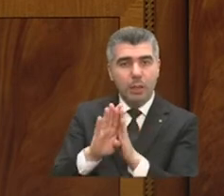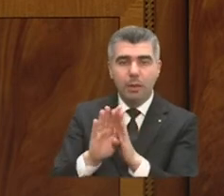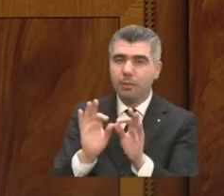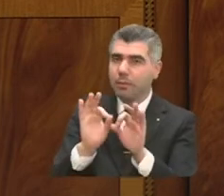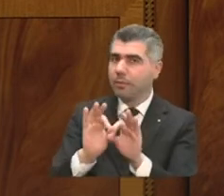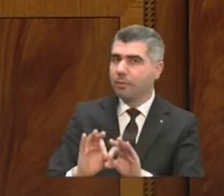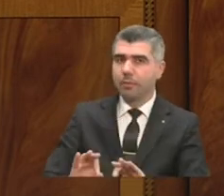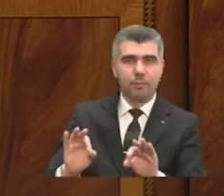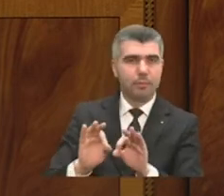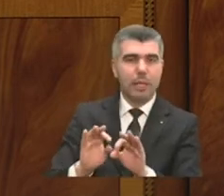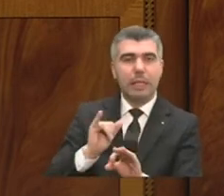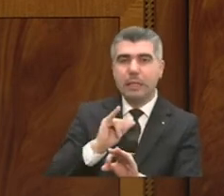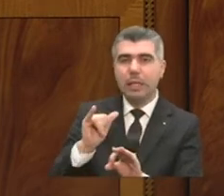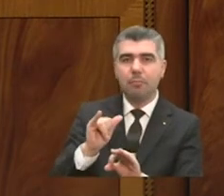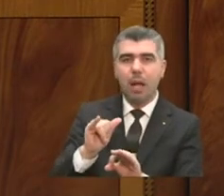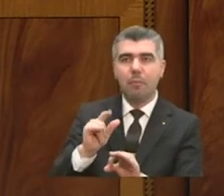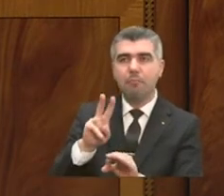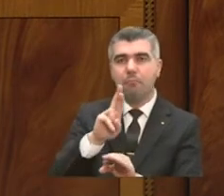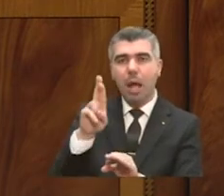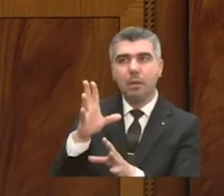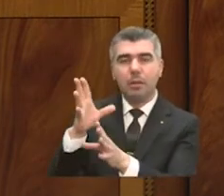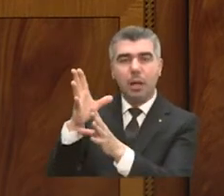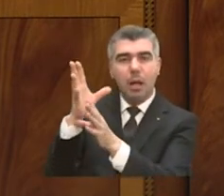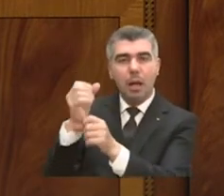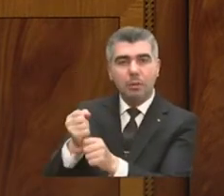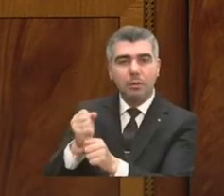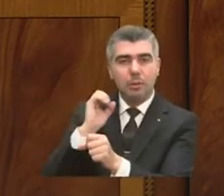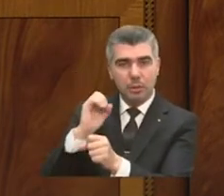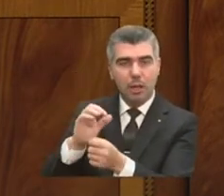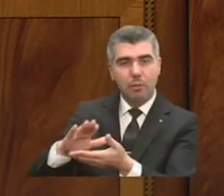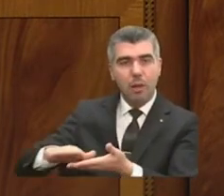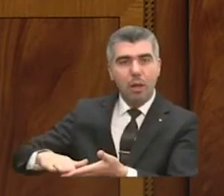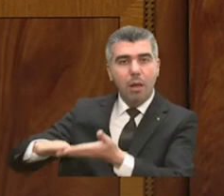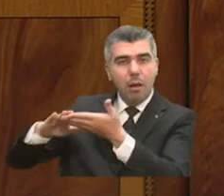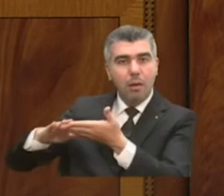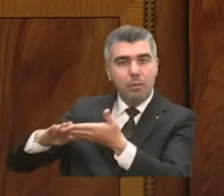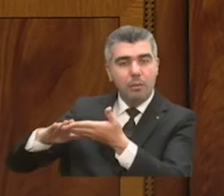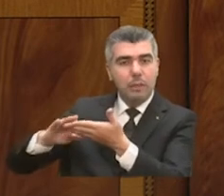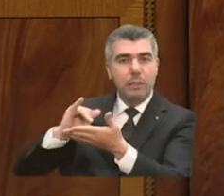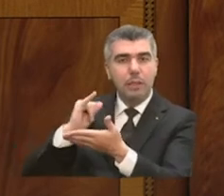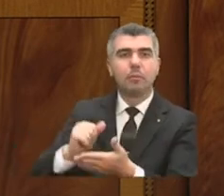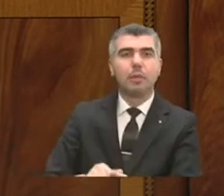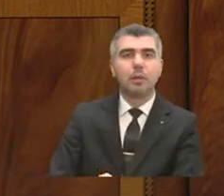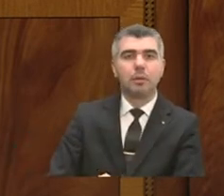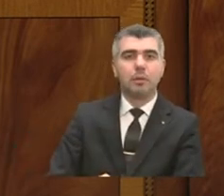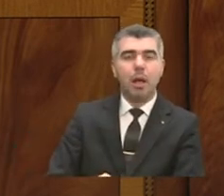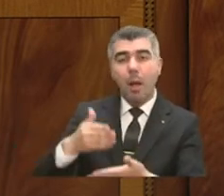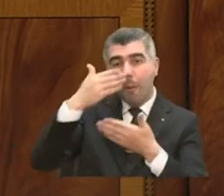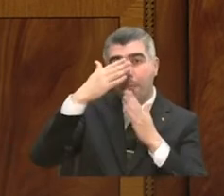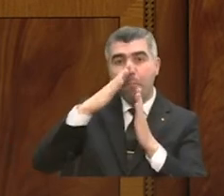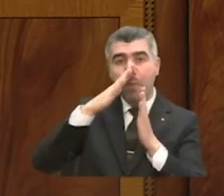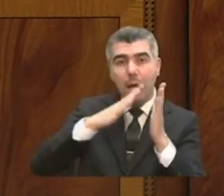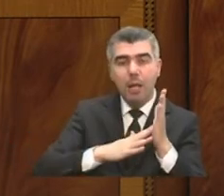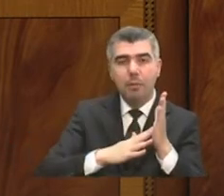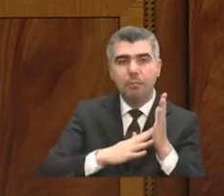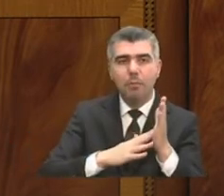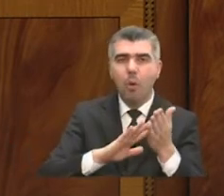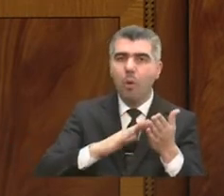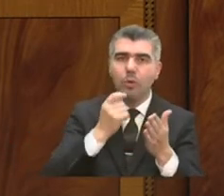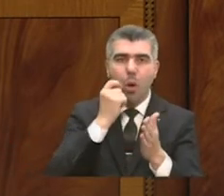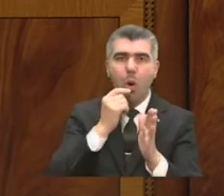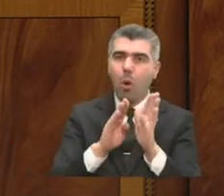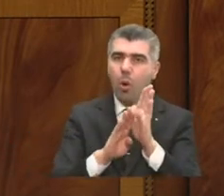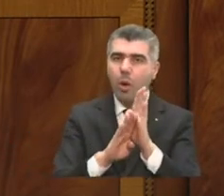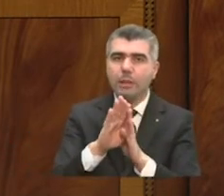de leçons en matière de démocratie et des droits de l'homme. Sous les instructions éclairées, la vision éclairée de